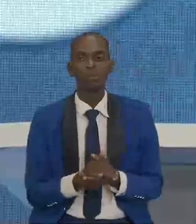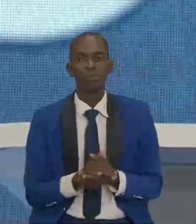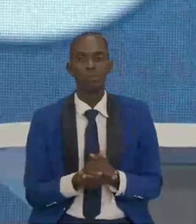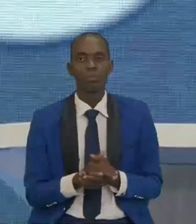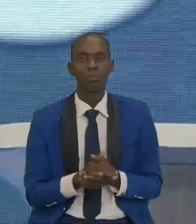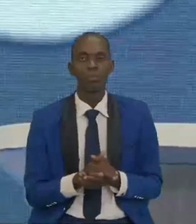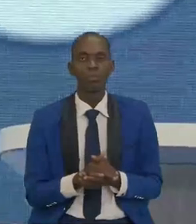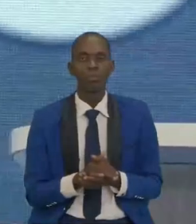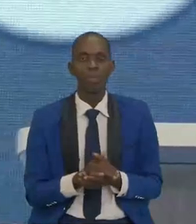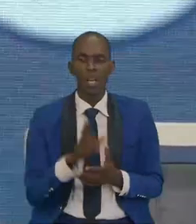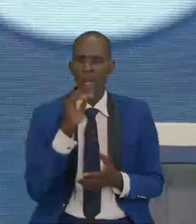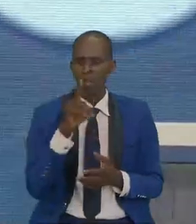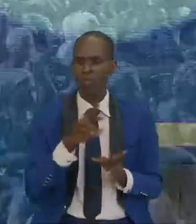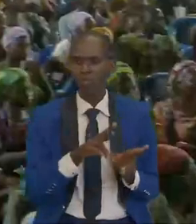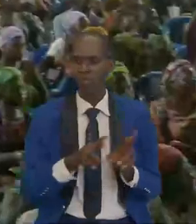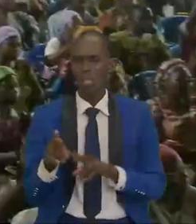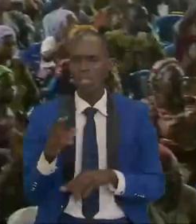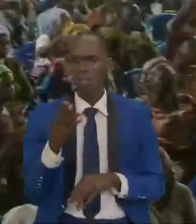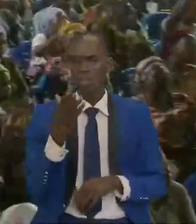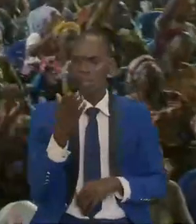la délivrance sonne maintenant.